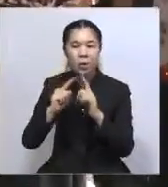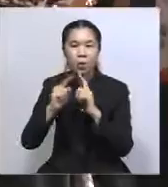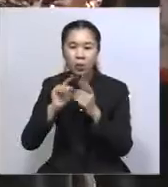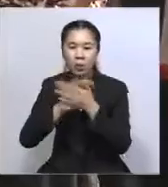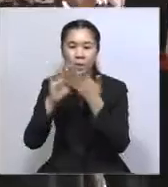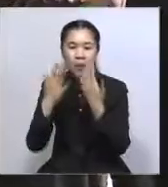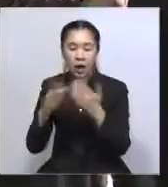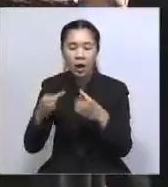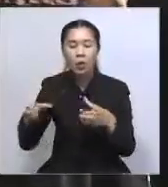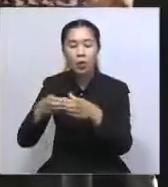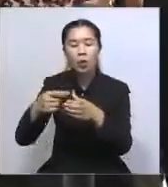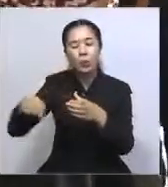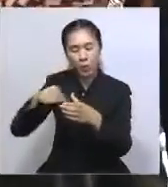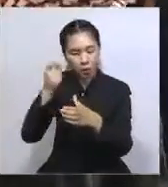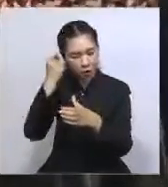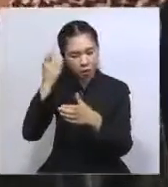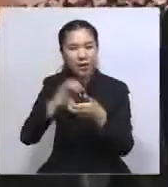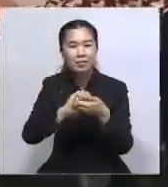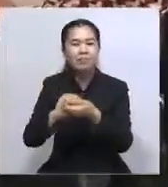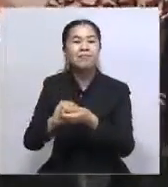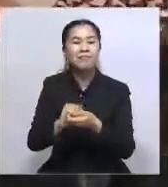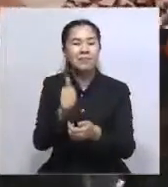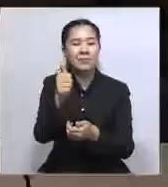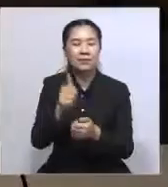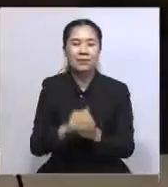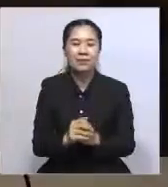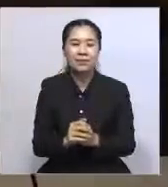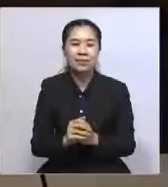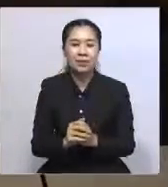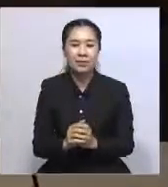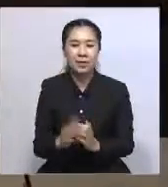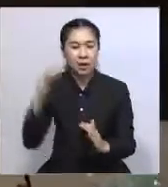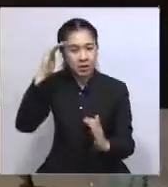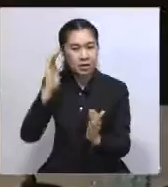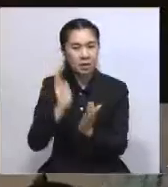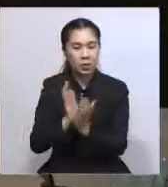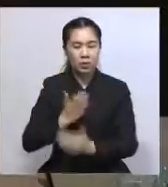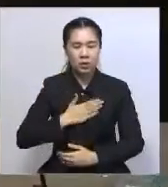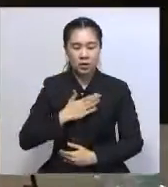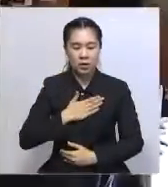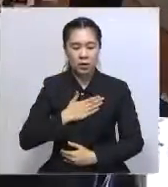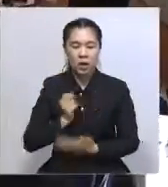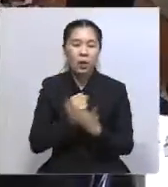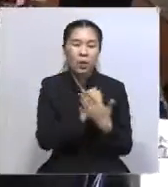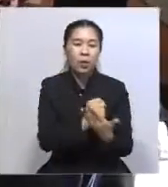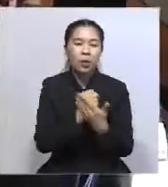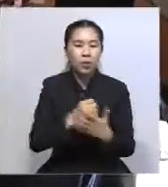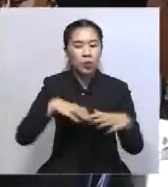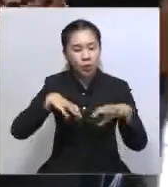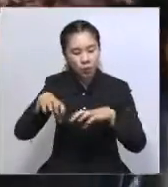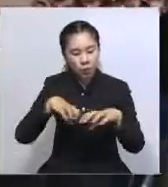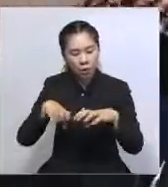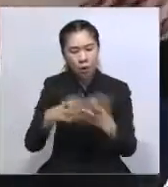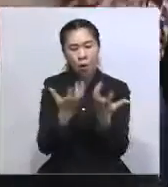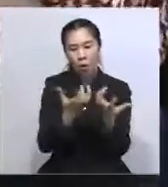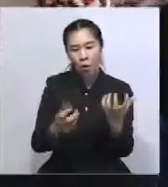ใจแล้วต่างก็เข้าใจแล้วก็พร้อมให้ความร่วมมือเป็นอย่างดีซึ่งการเข้ามาตรวจค้นของตำรวจถือเป็นการช่วยจัดระเบียบนำสิ่ง